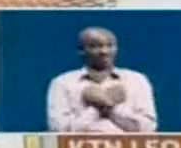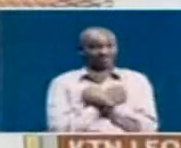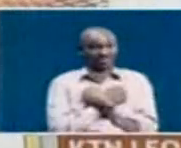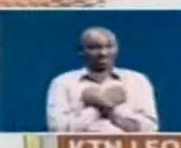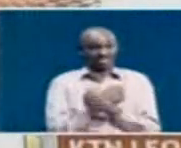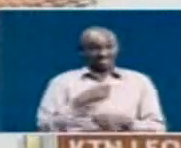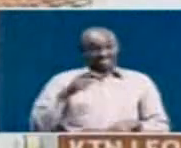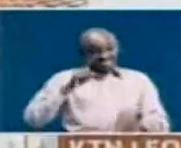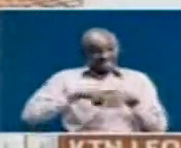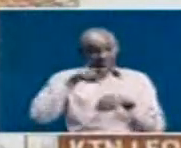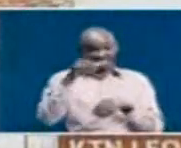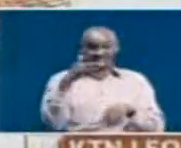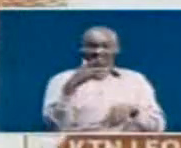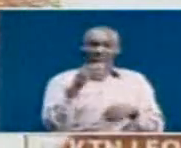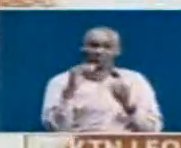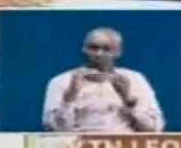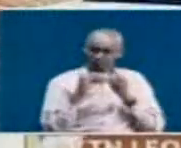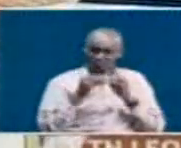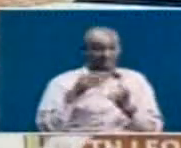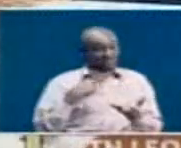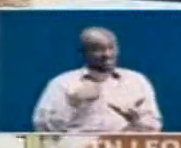Cause anaponi busu,